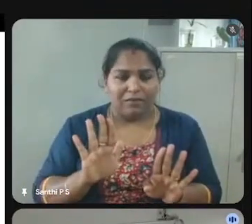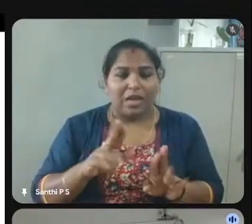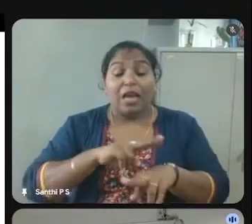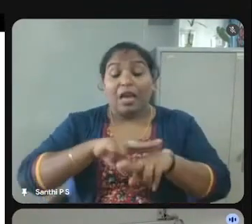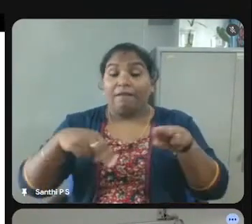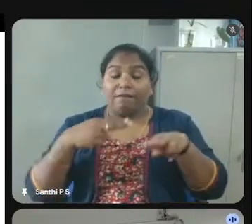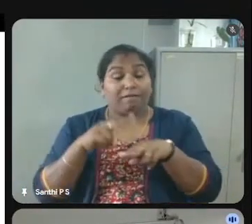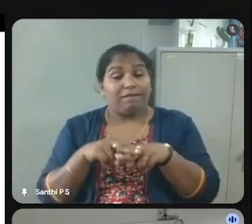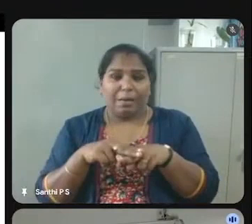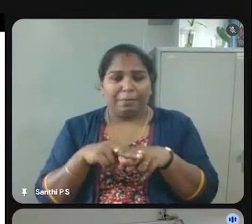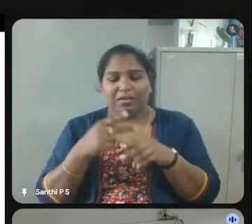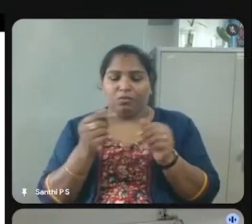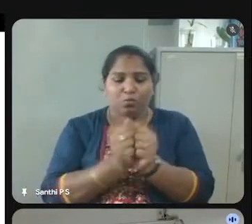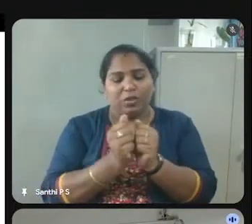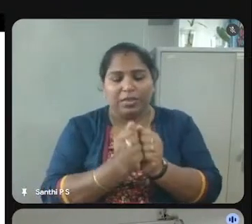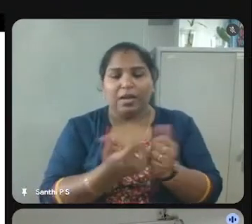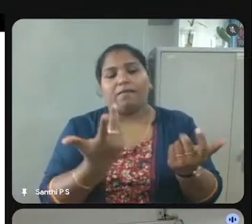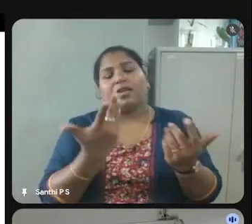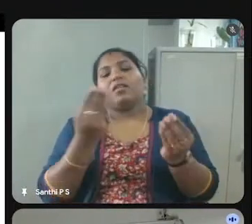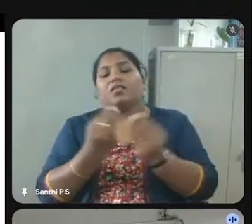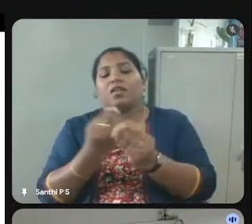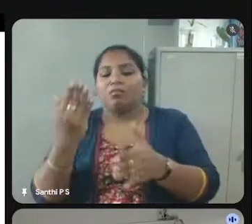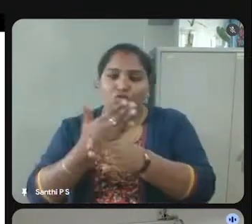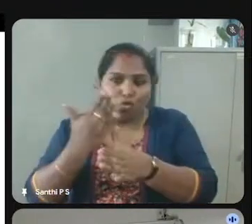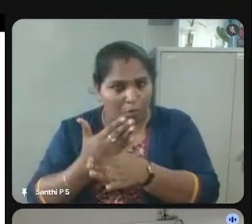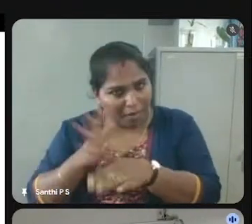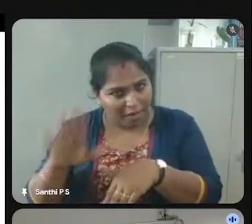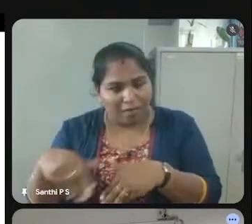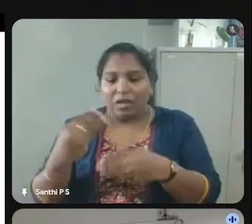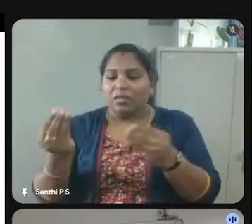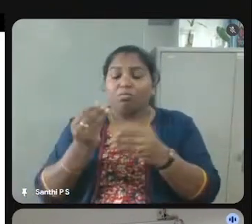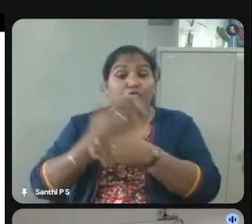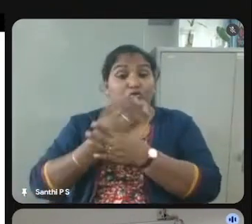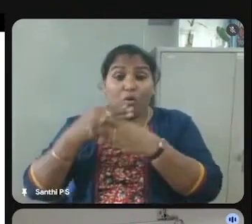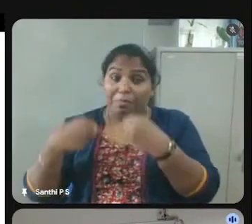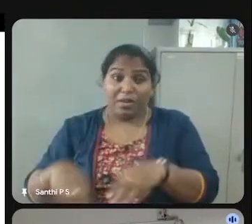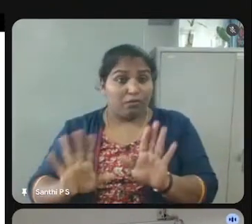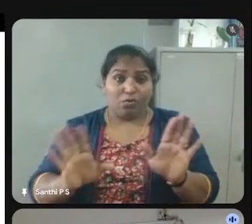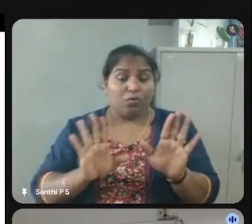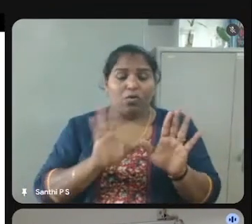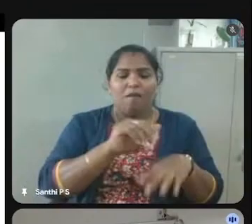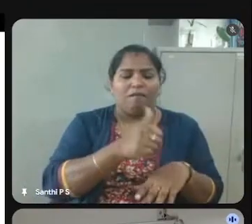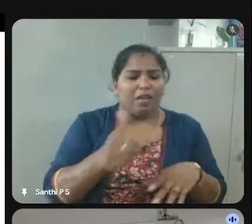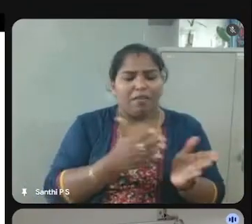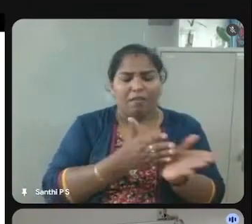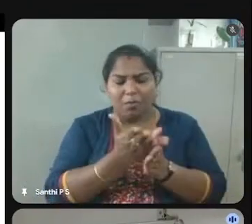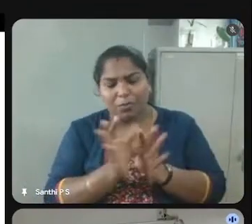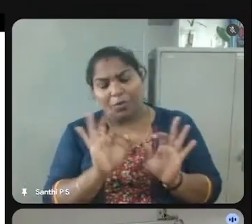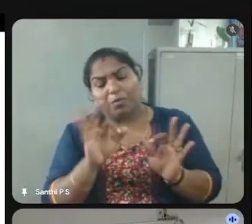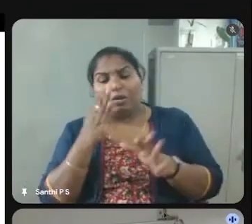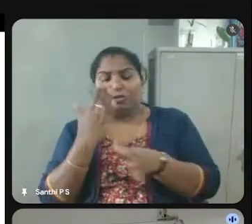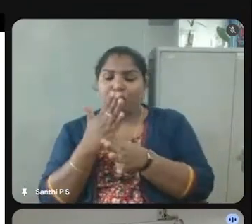ചെയ്യേണ്ടത് ആവശ്യമാണ്. അപ്പോൾ ജോലി ഉള്ളവർക്ക് ചിലർക്ക് ജോലി കളയാൻ സാധിച്ചു എന്ന് വരില്ല, മറ്റു ഓപ്ഷൻസ് കണ്ടെത്താൻ സാധിച്ചു എന്ന് വരില്ല. അപ്പൊ